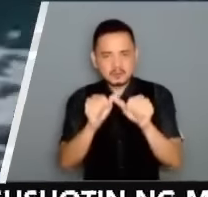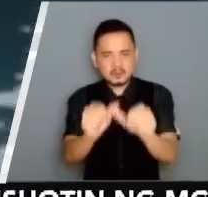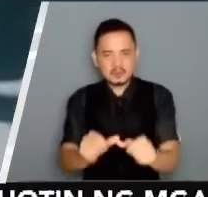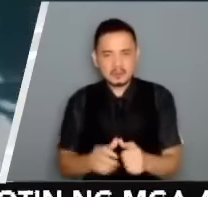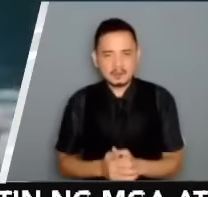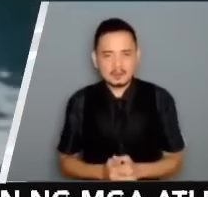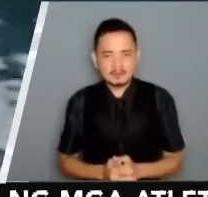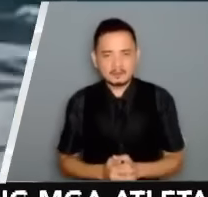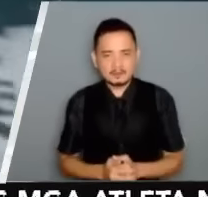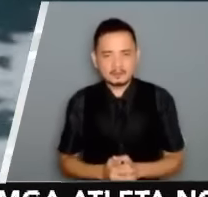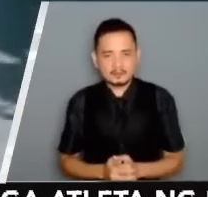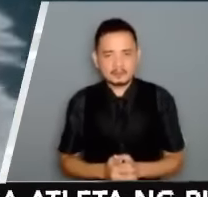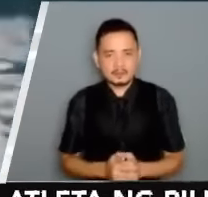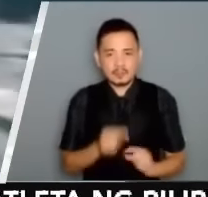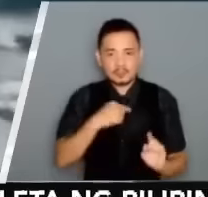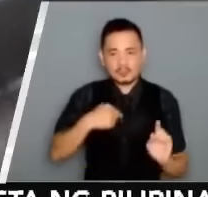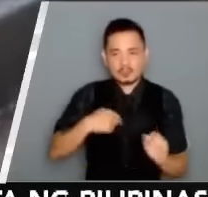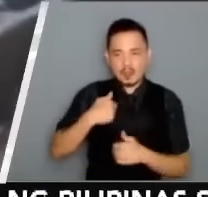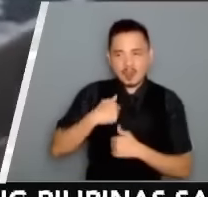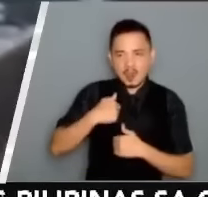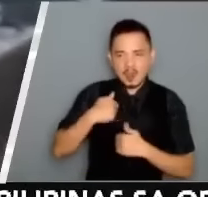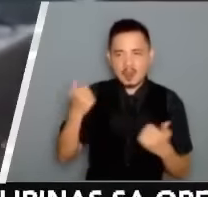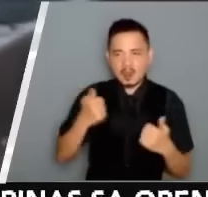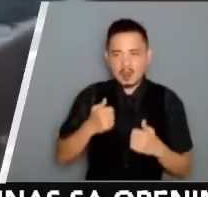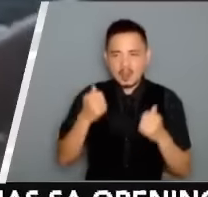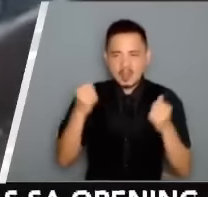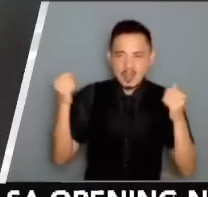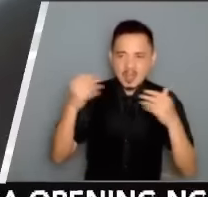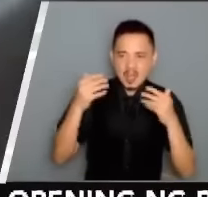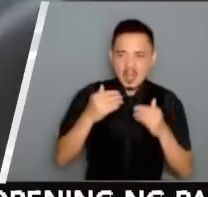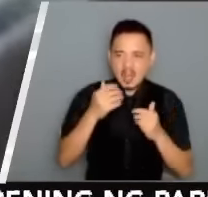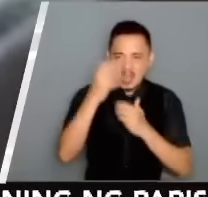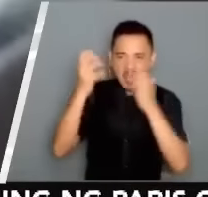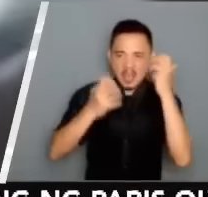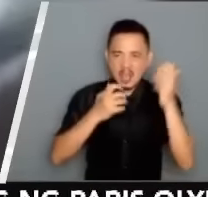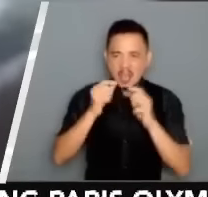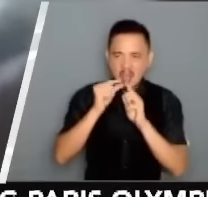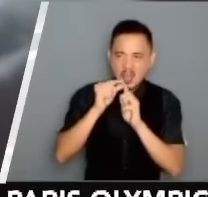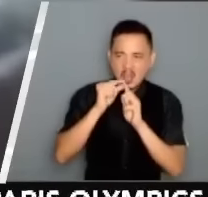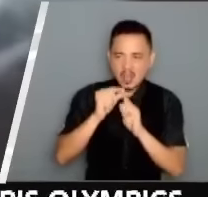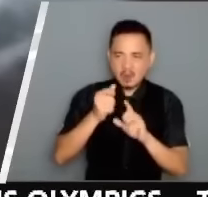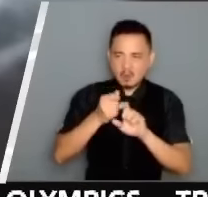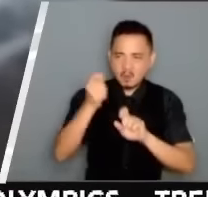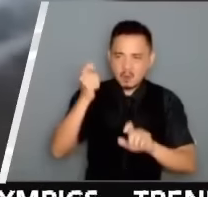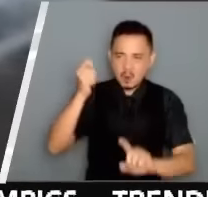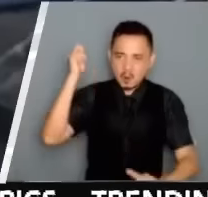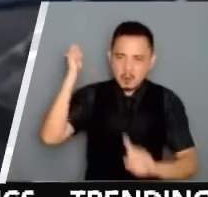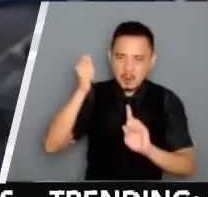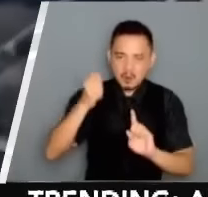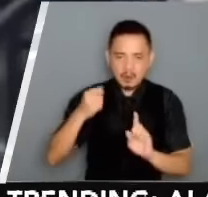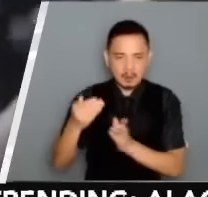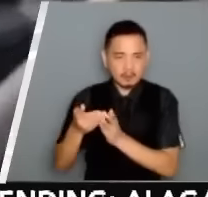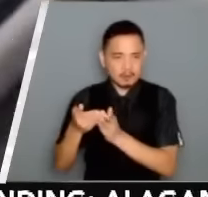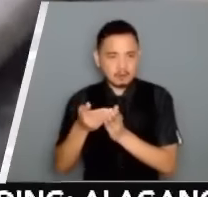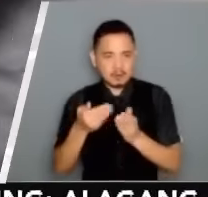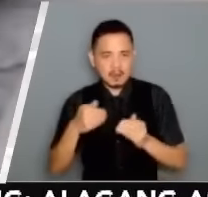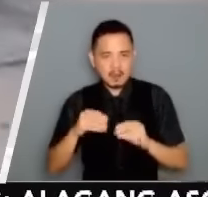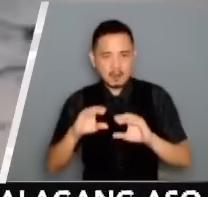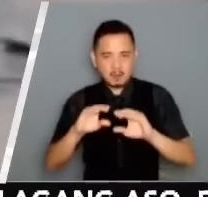at nanutok ng mga patalim at pamalo. Ang isa, tinusok pa ang isang rubber boat ng Pilipinas. Nagbabatuhan na,